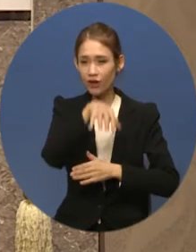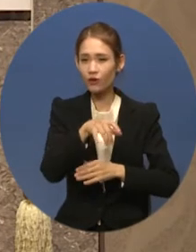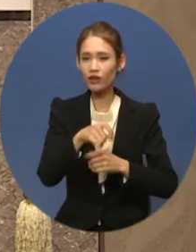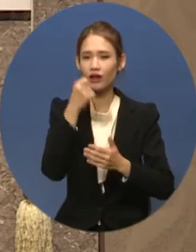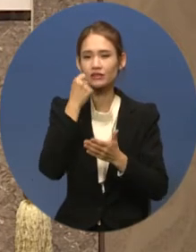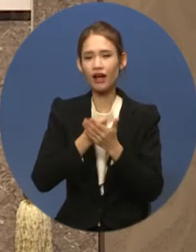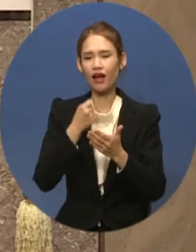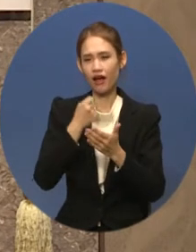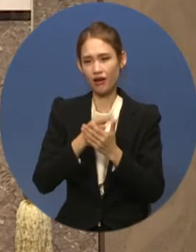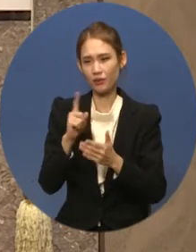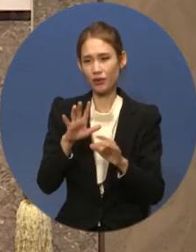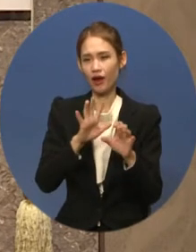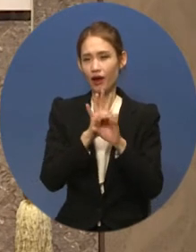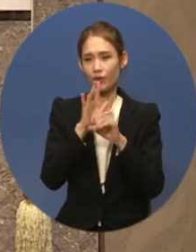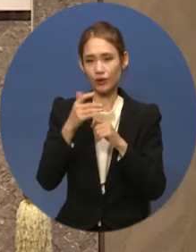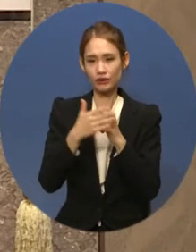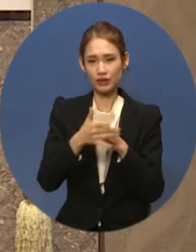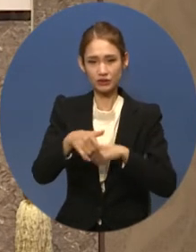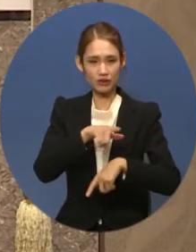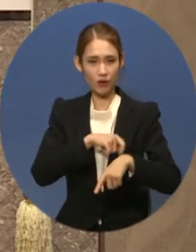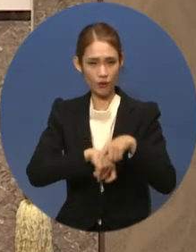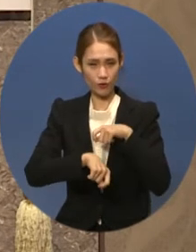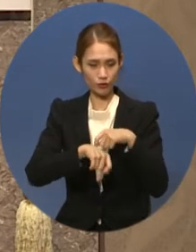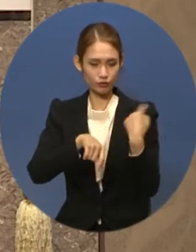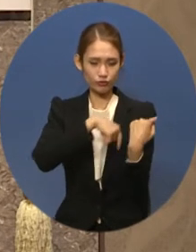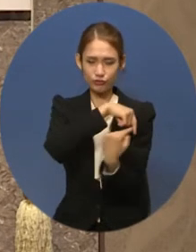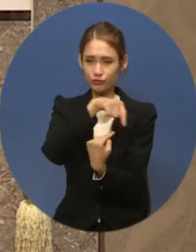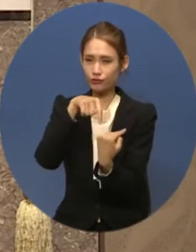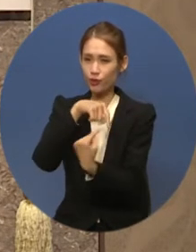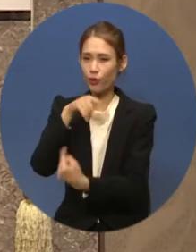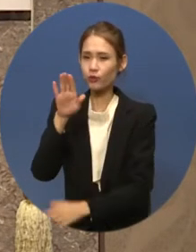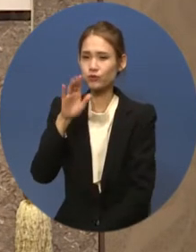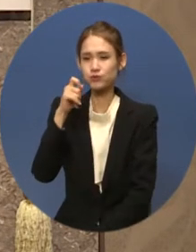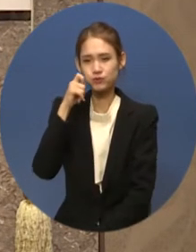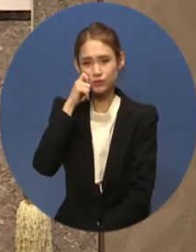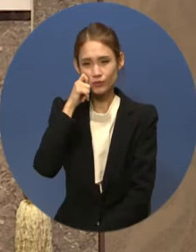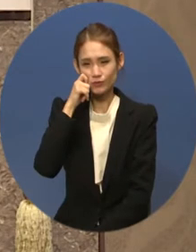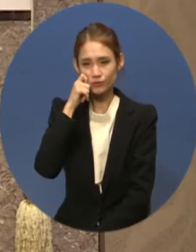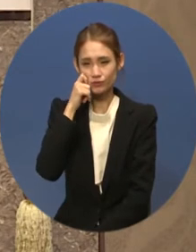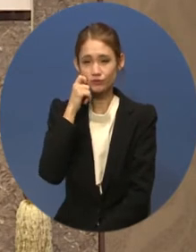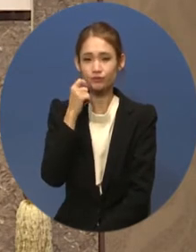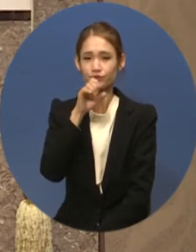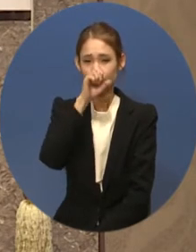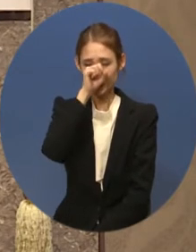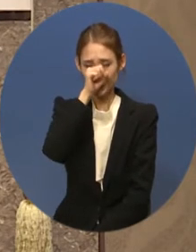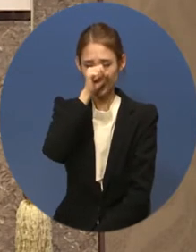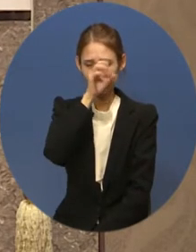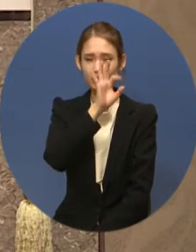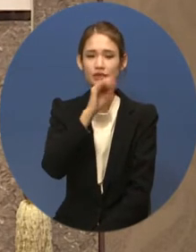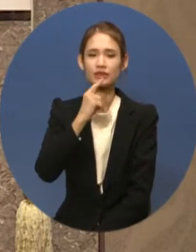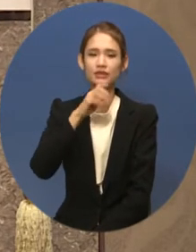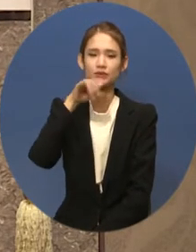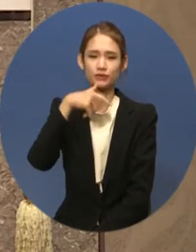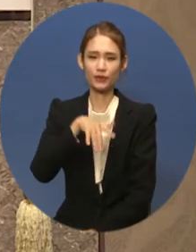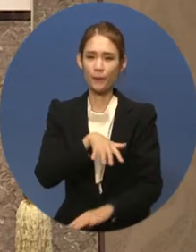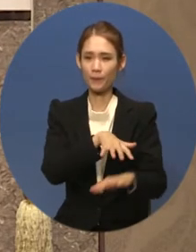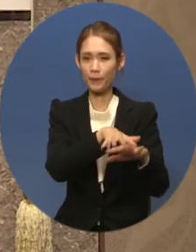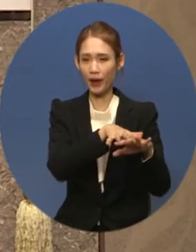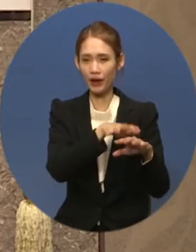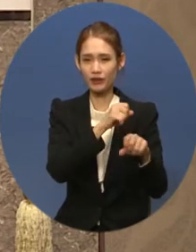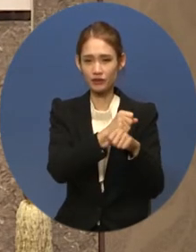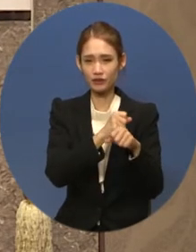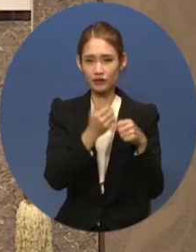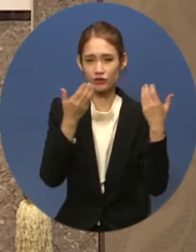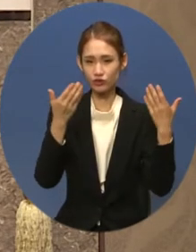작년엔 코로나 때문에 적극적으로 저희가 운용을 하지 못했구요 어 좋은 인프라를 갖추고 있다 보니까 요 유 시간에